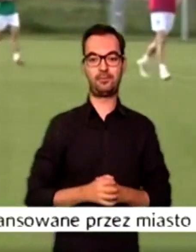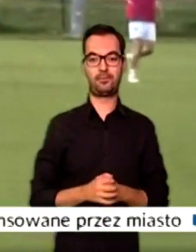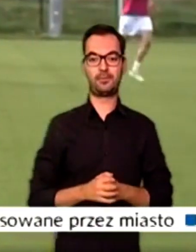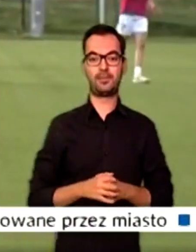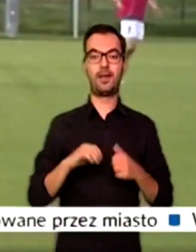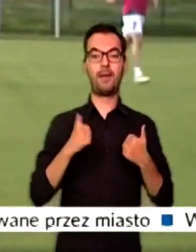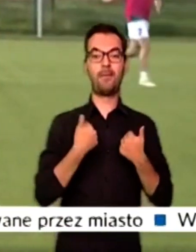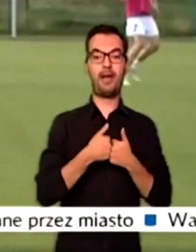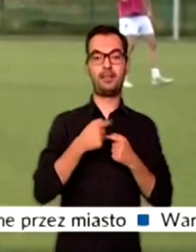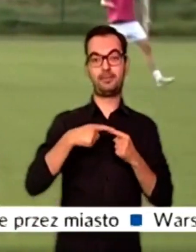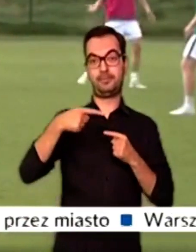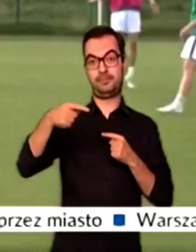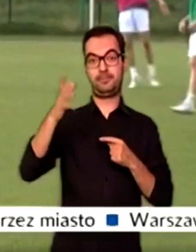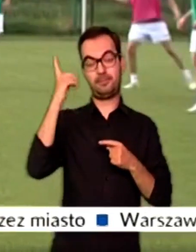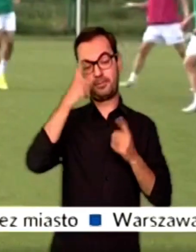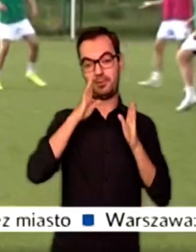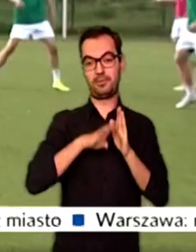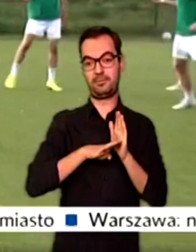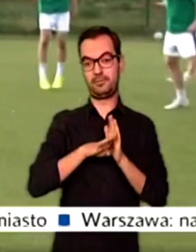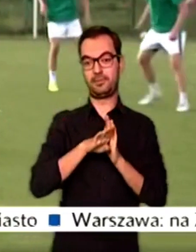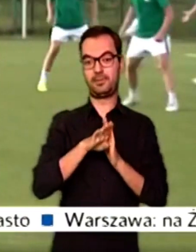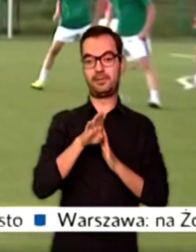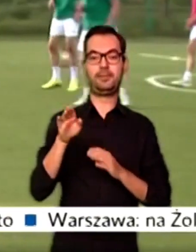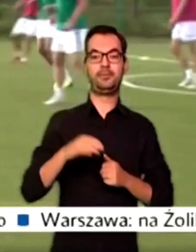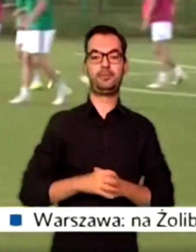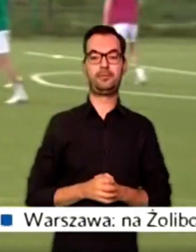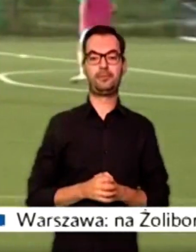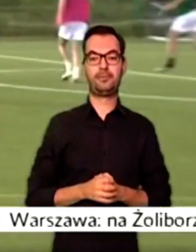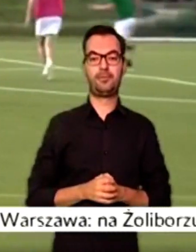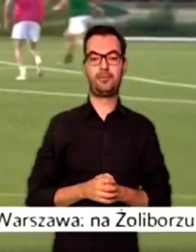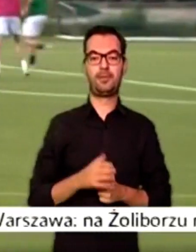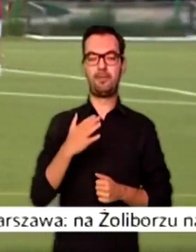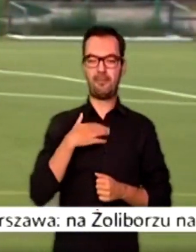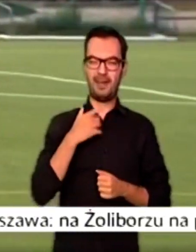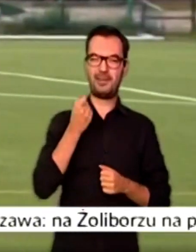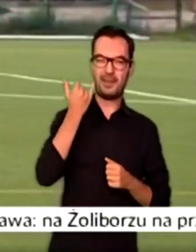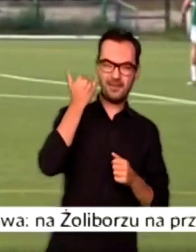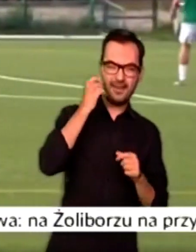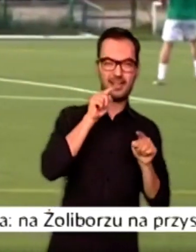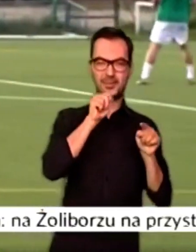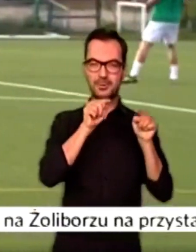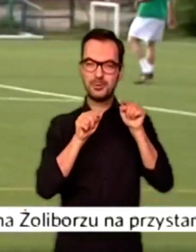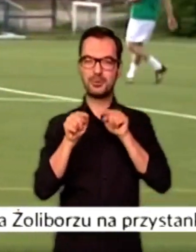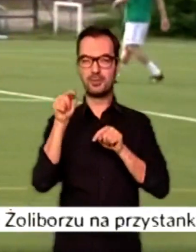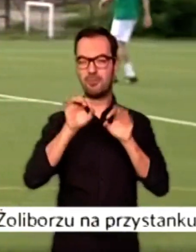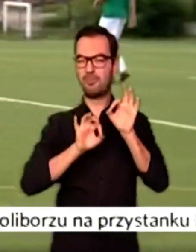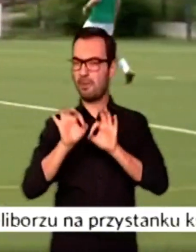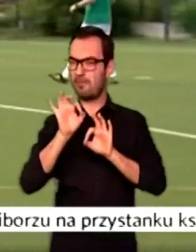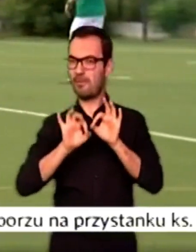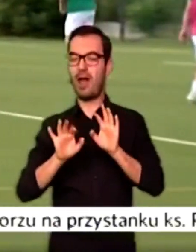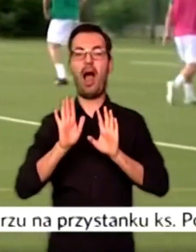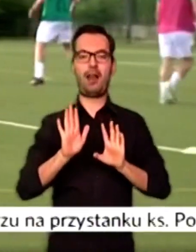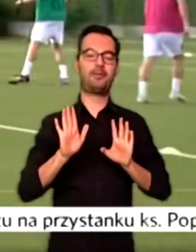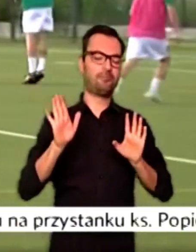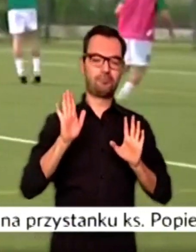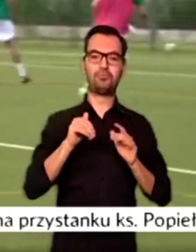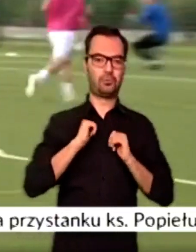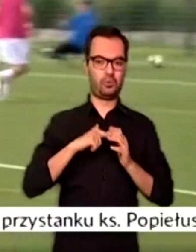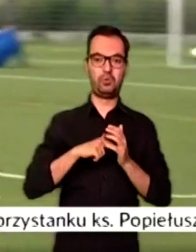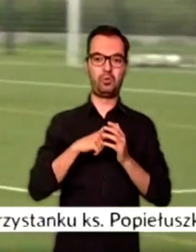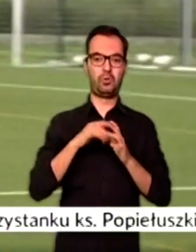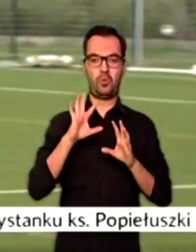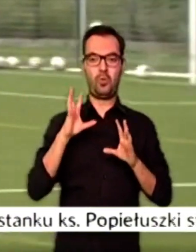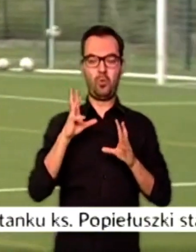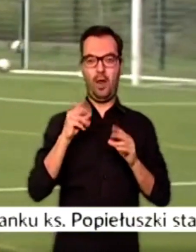mecz myślę, że będziemy jako zespół też się rozwijać, tak? Bo są jeszcze mankamenty, są rzeczy, które należy poprawić, ale to już